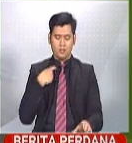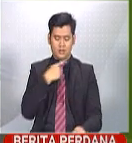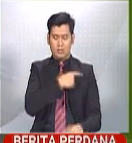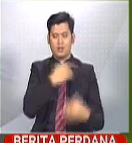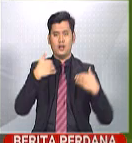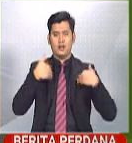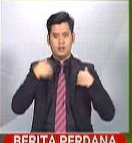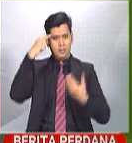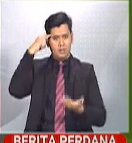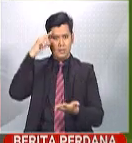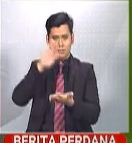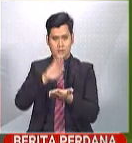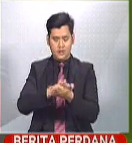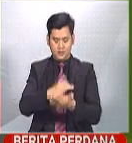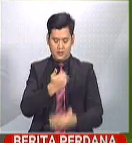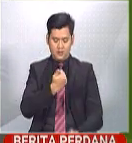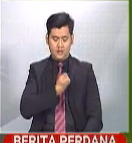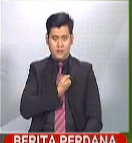mempunyai